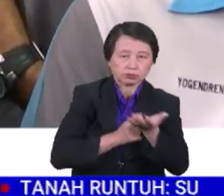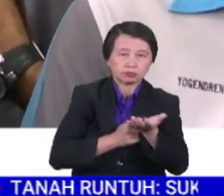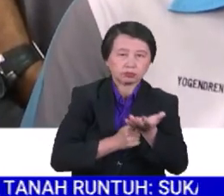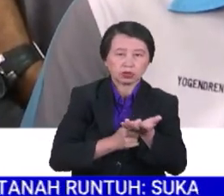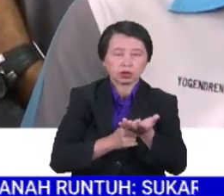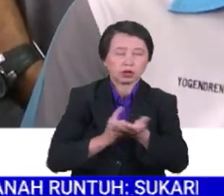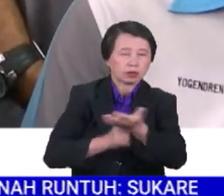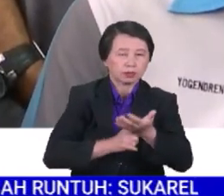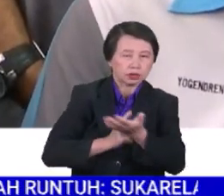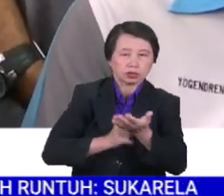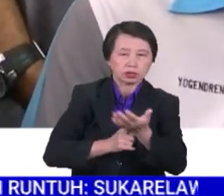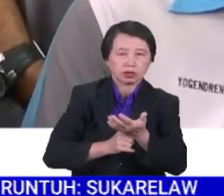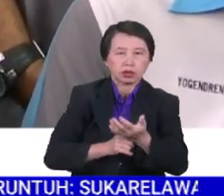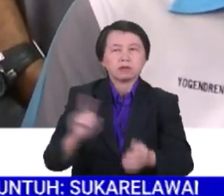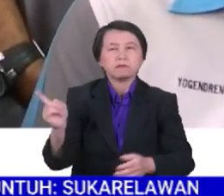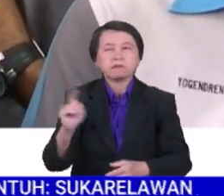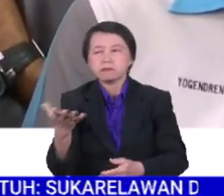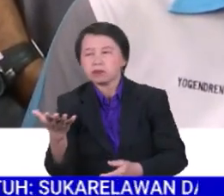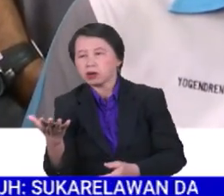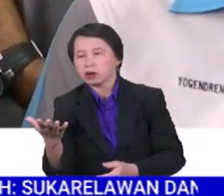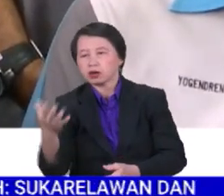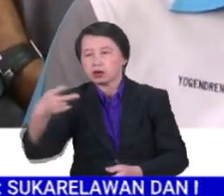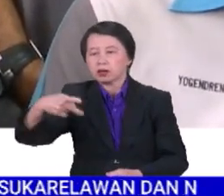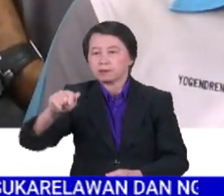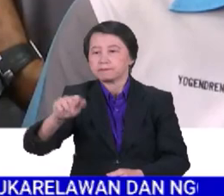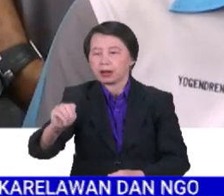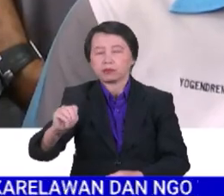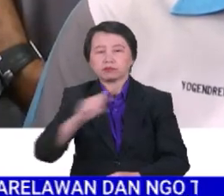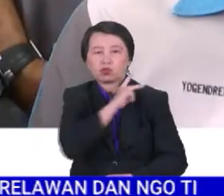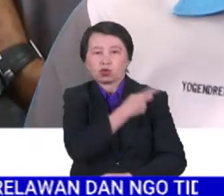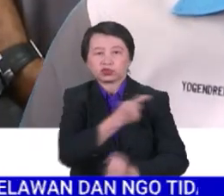di mana PAM-PAM berkuasa tinggi mesti